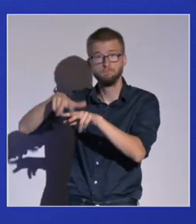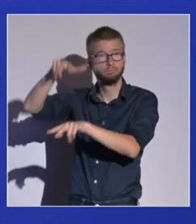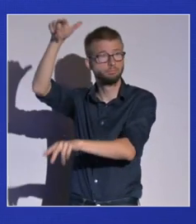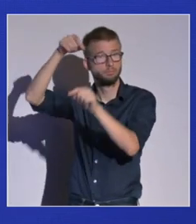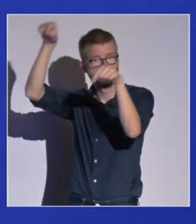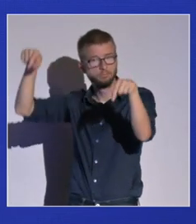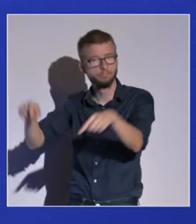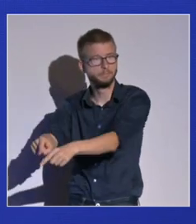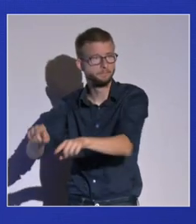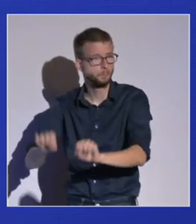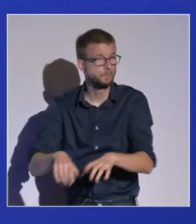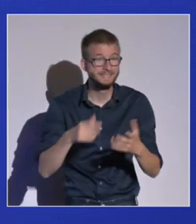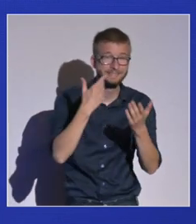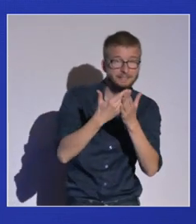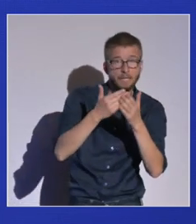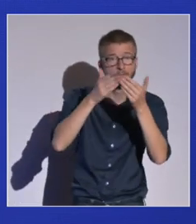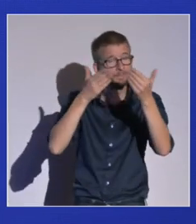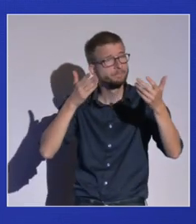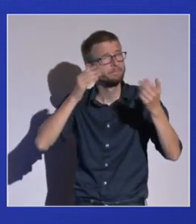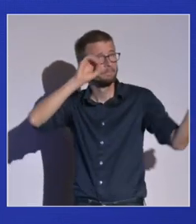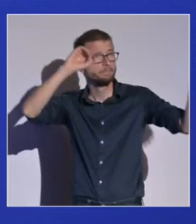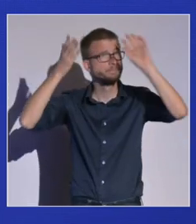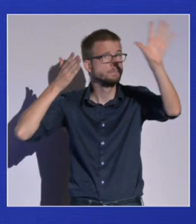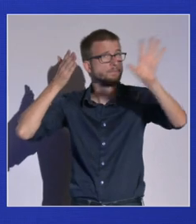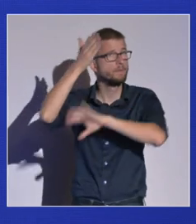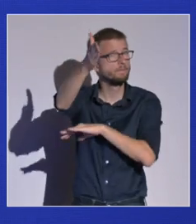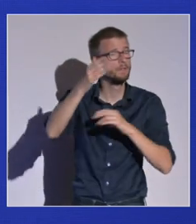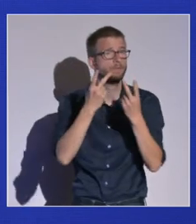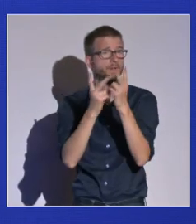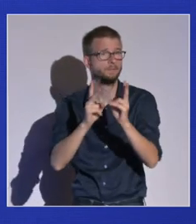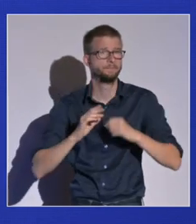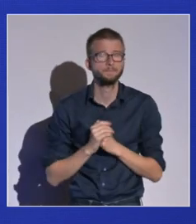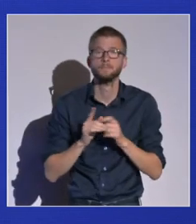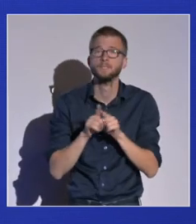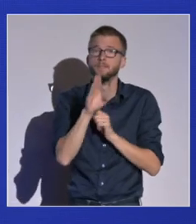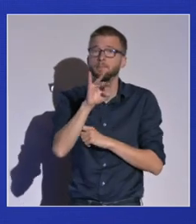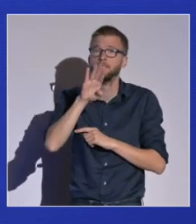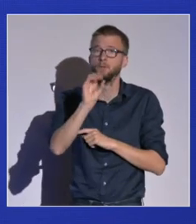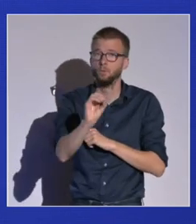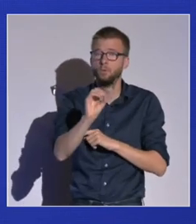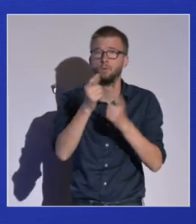une vision de l'avenir des villes. Et puis, la biodiversité,